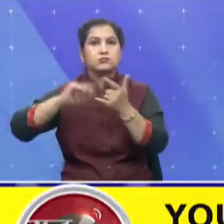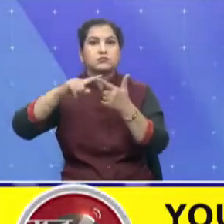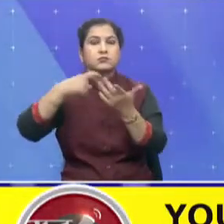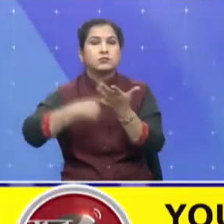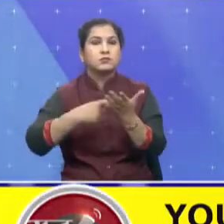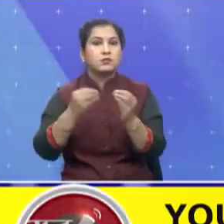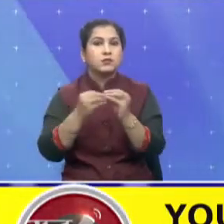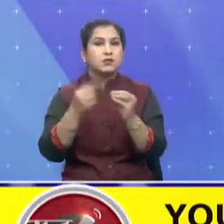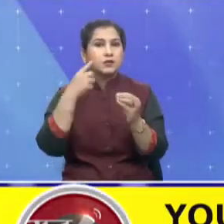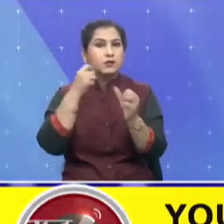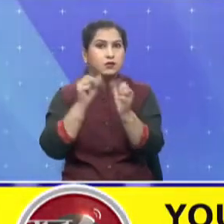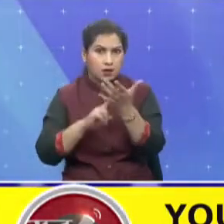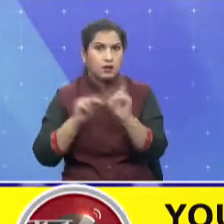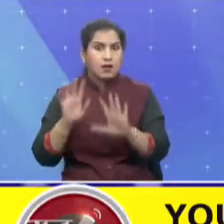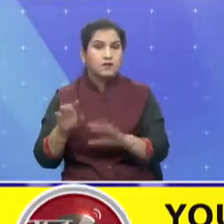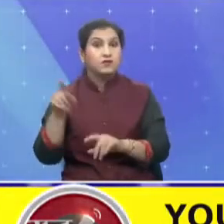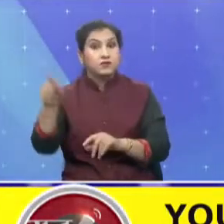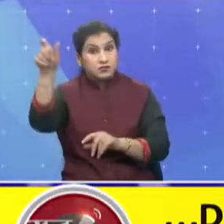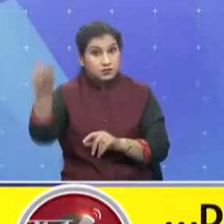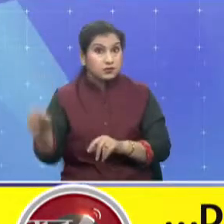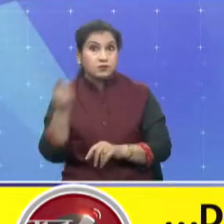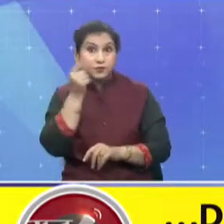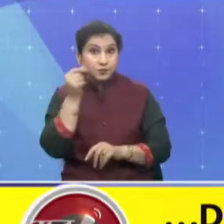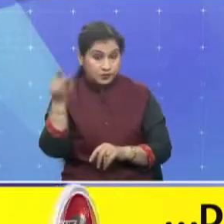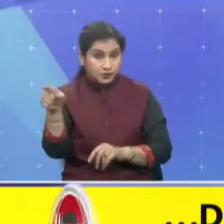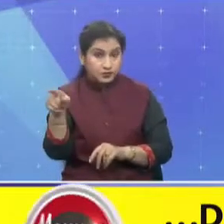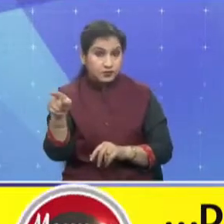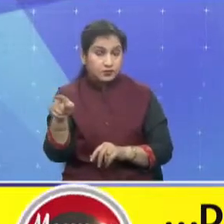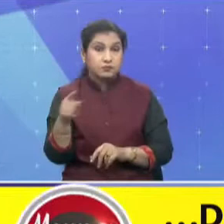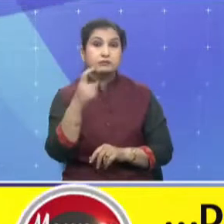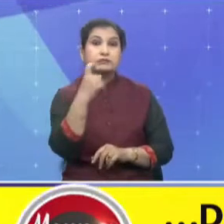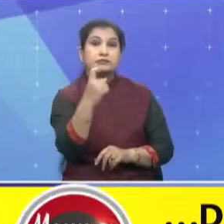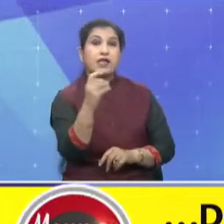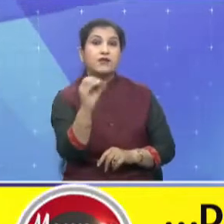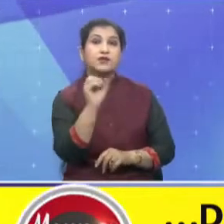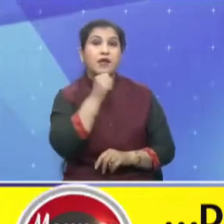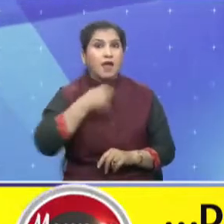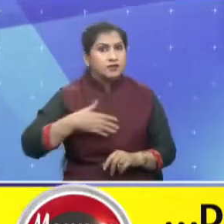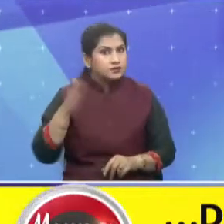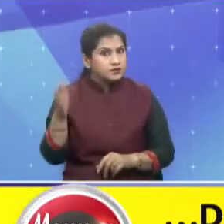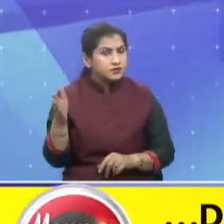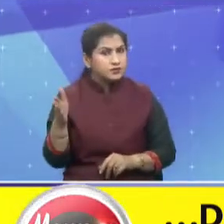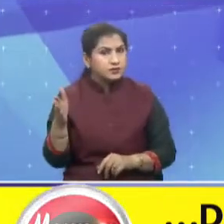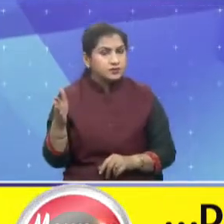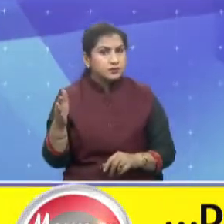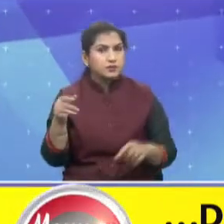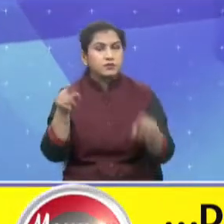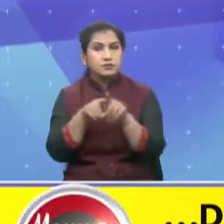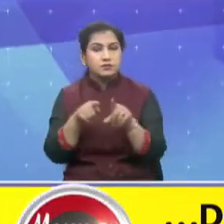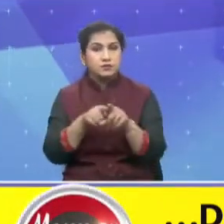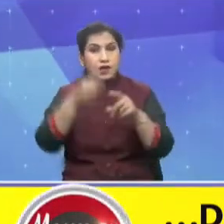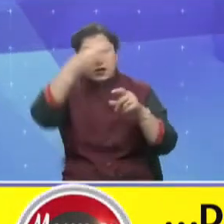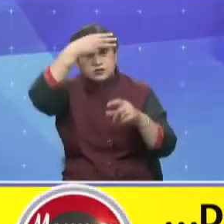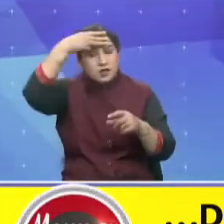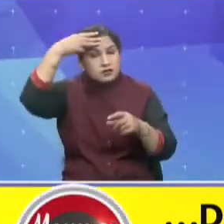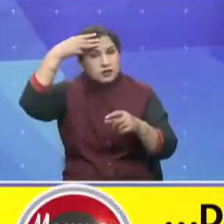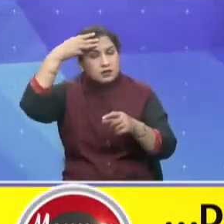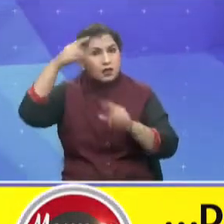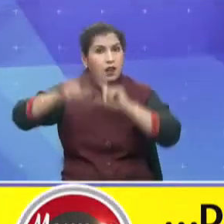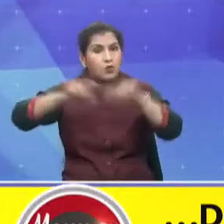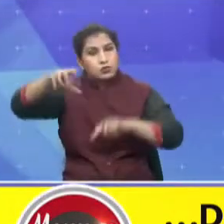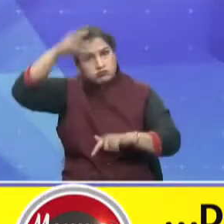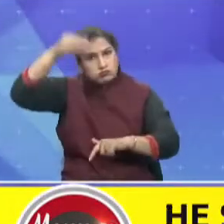अच्छा लगेगा कि डॉक्टर निकिच ने 70 वर्ष की उम्र में संस्कृत भाषा सीखी